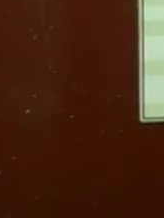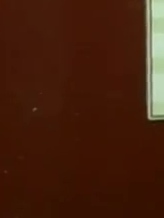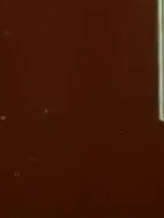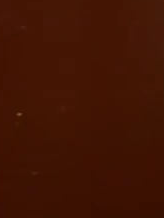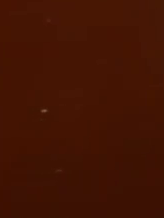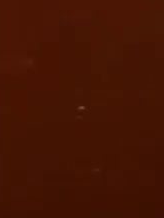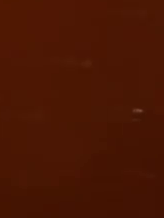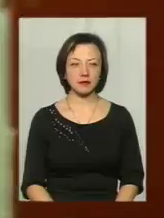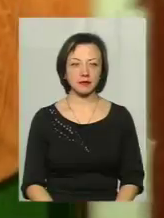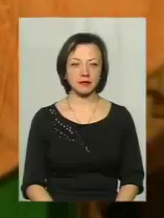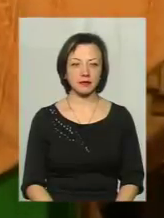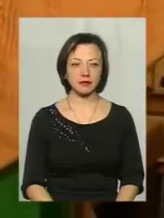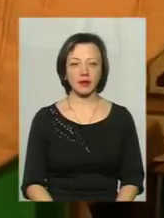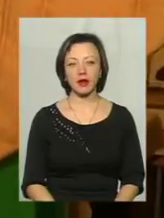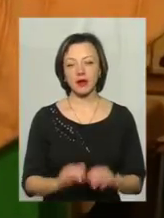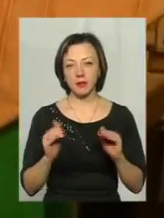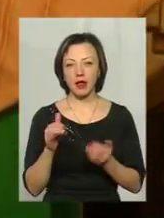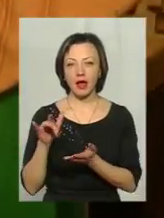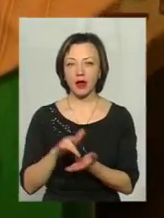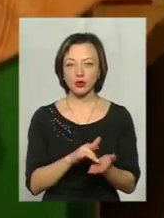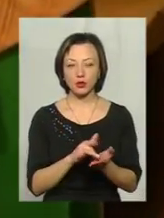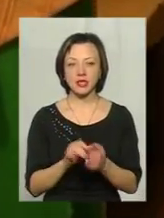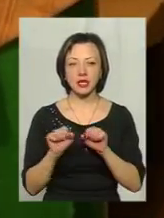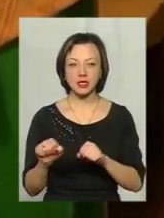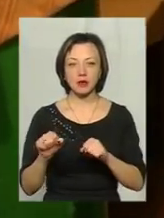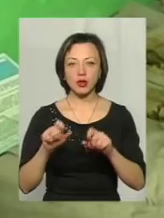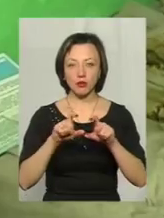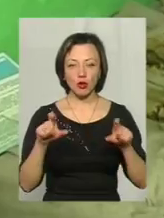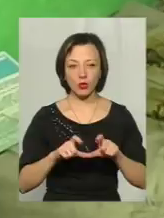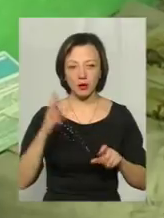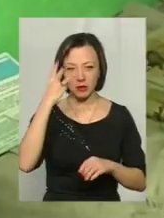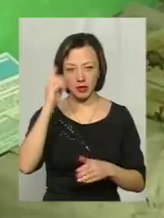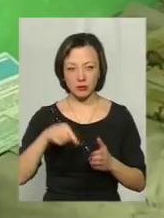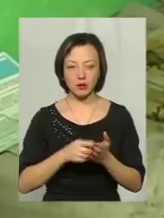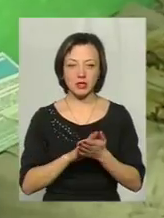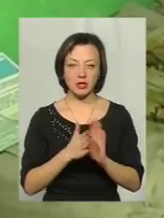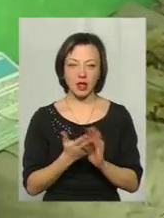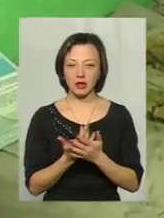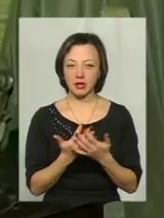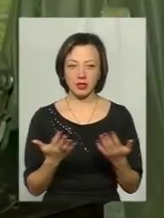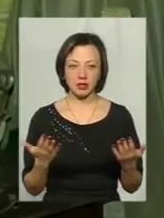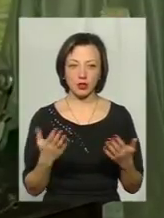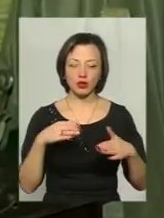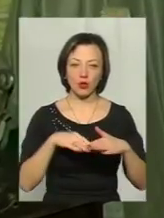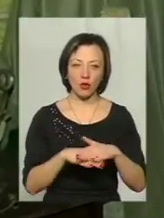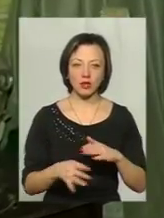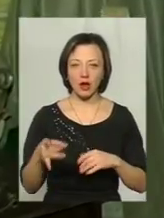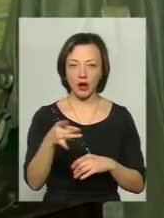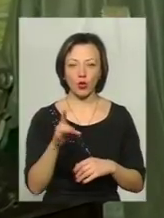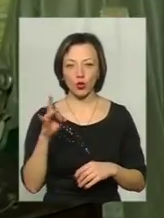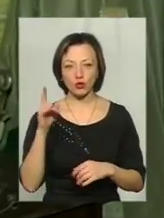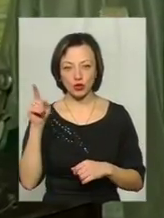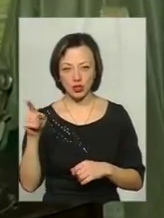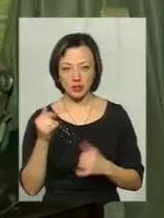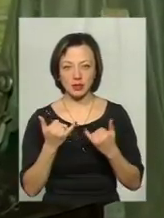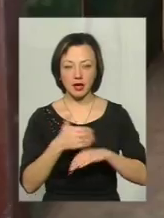Нам влаштували невелику екскурсію з захисними спорудами Хмельницького. Їхній стан різний. Сховище у мікрорайоні Рожична,